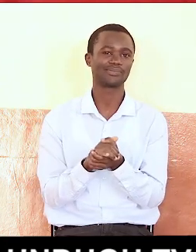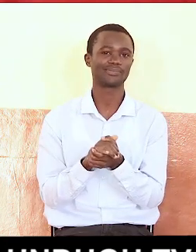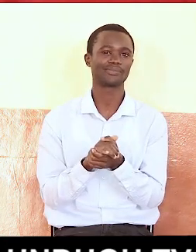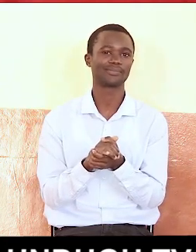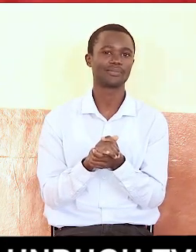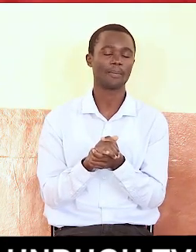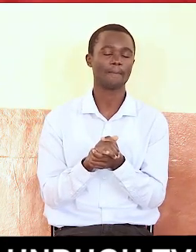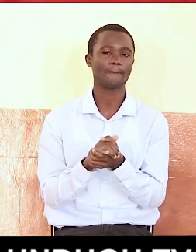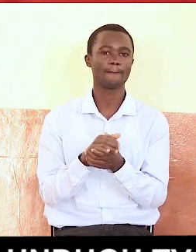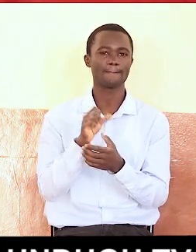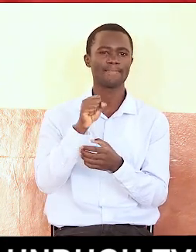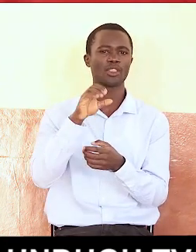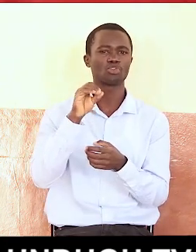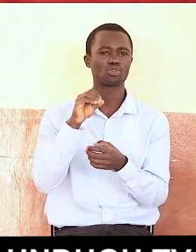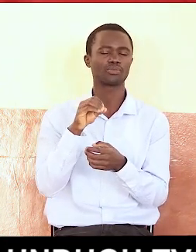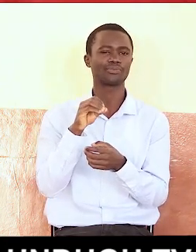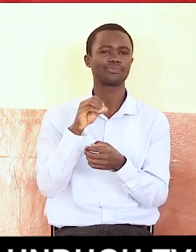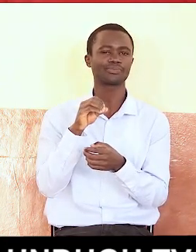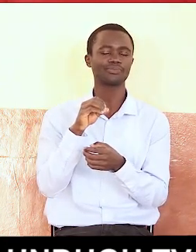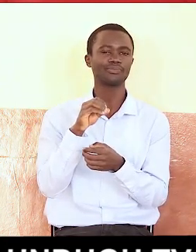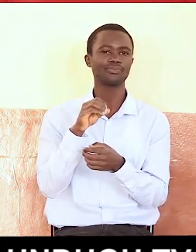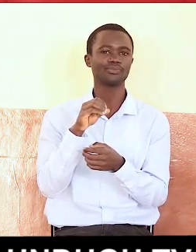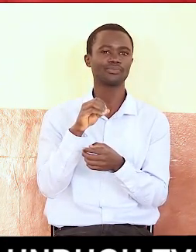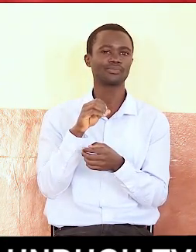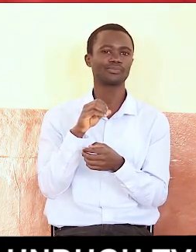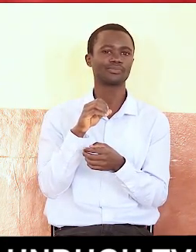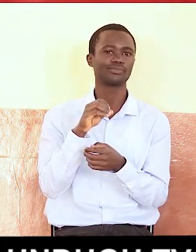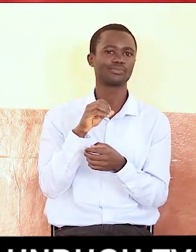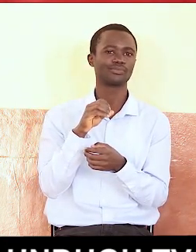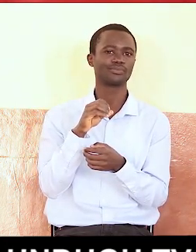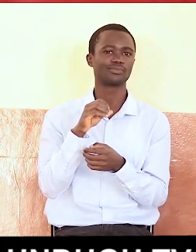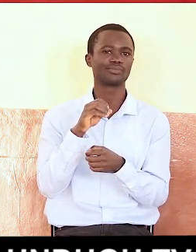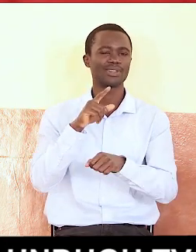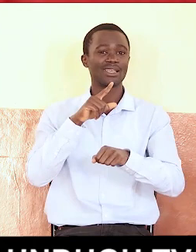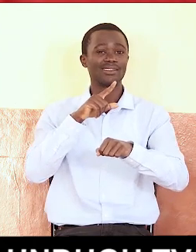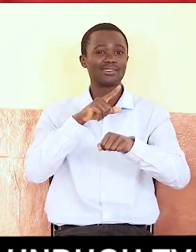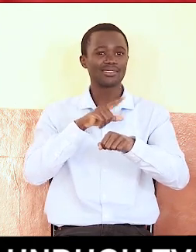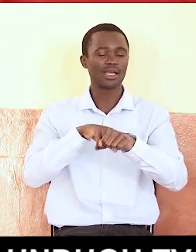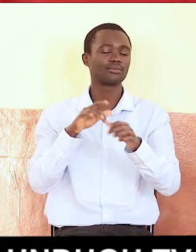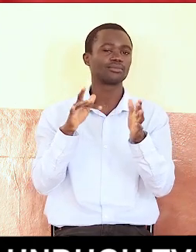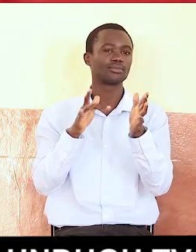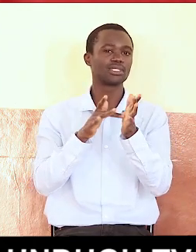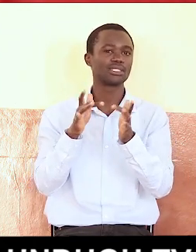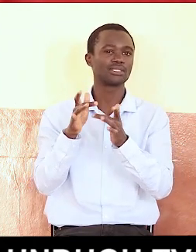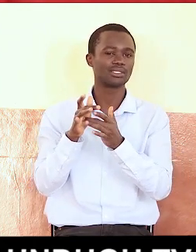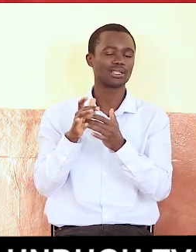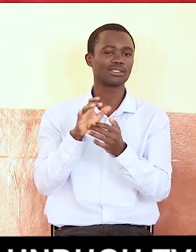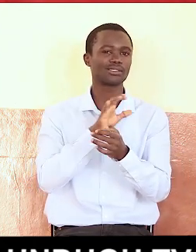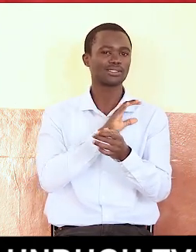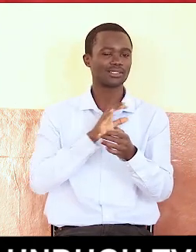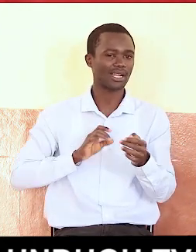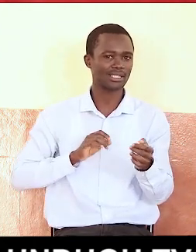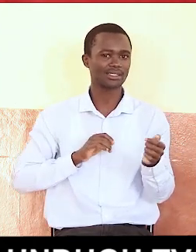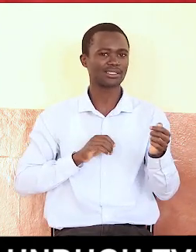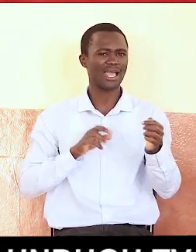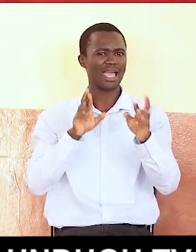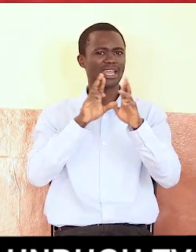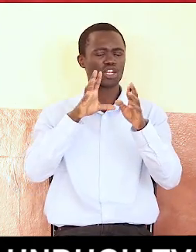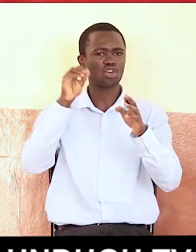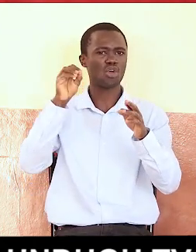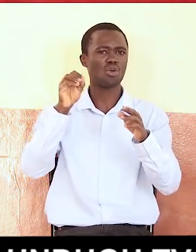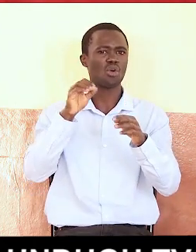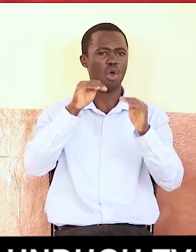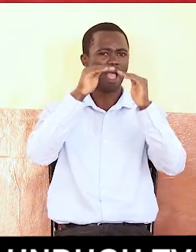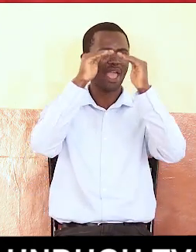Roho Mtakatifu. Kwa hivyo wakati Yesu alikuwa akijiandaa kupaa mbinguni, aliwaambia jambo